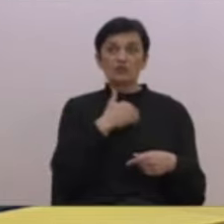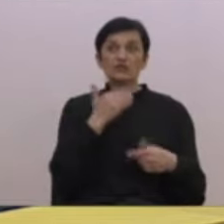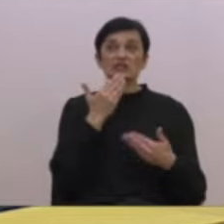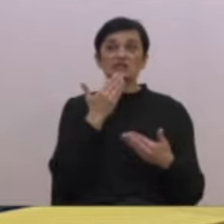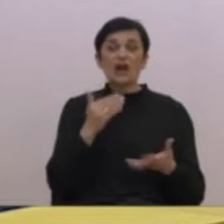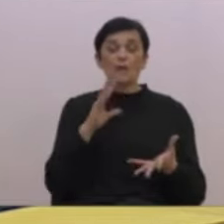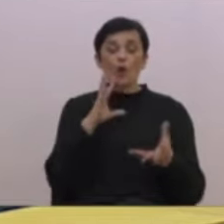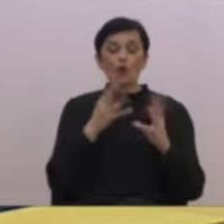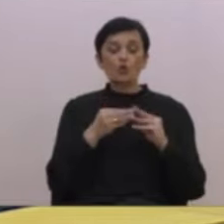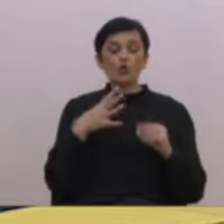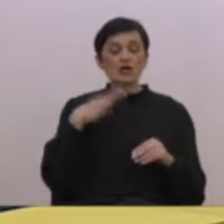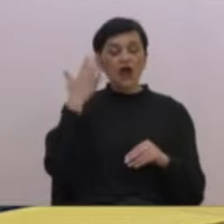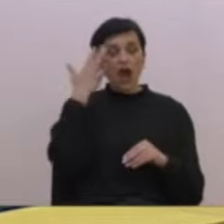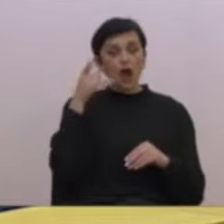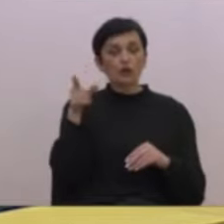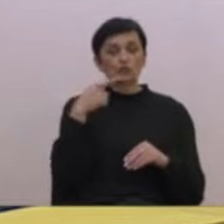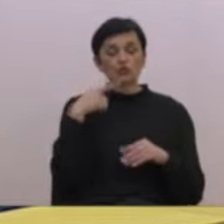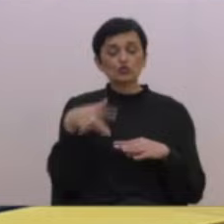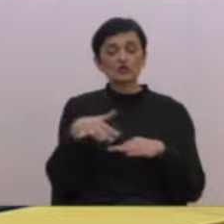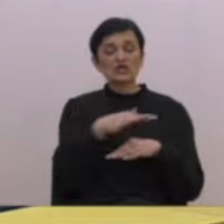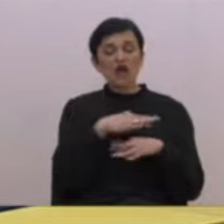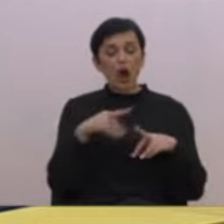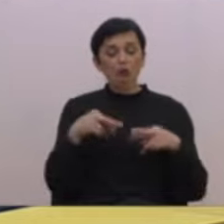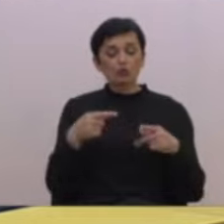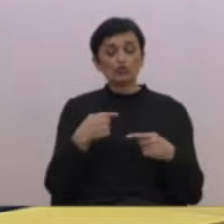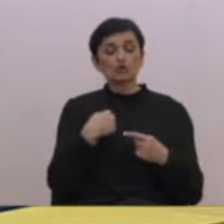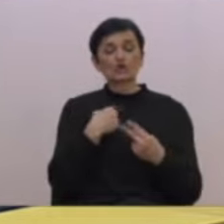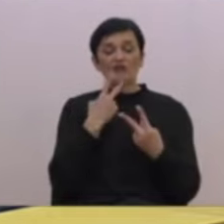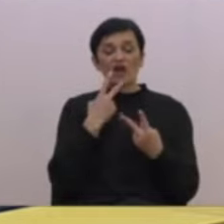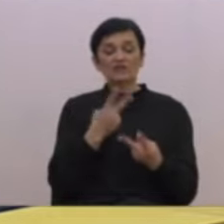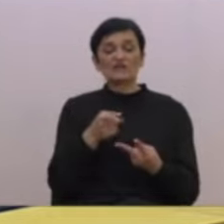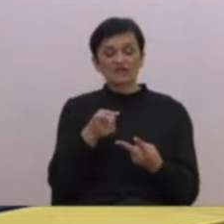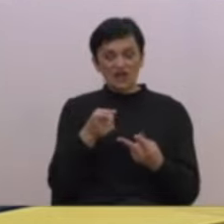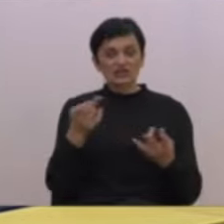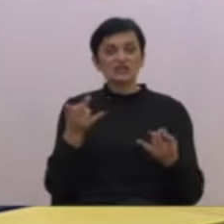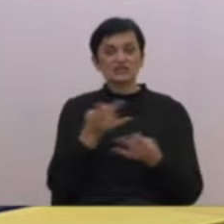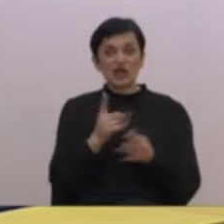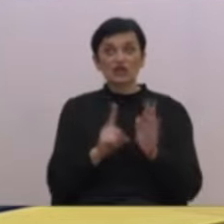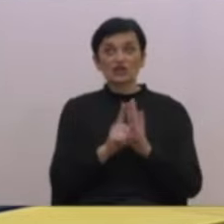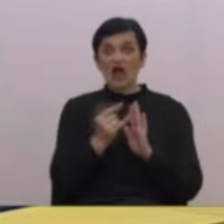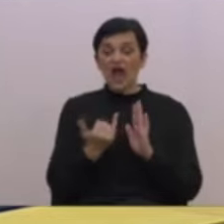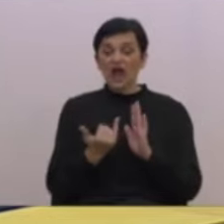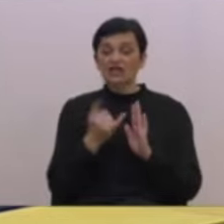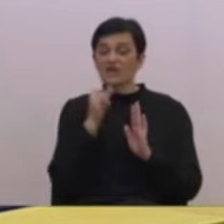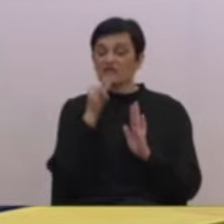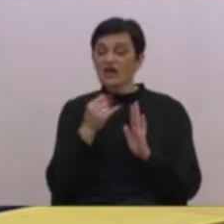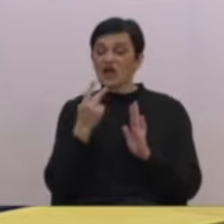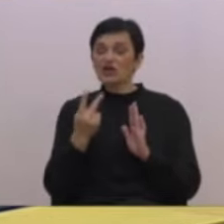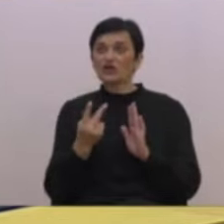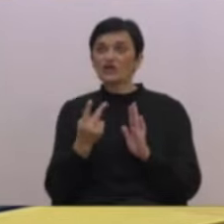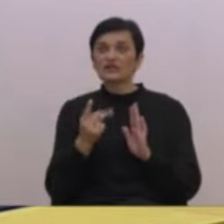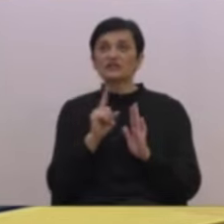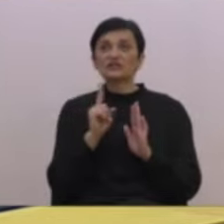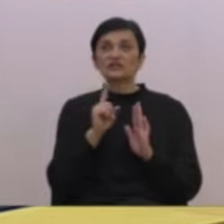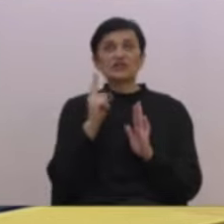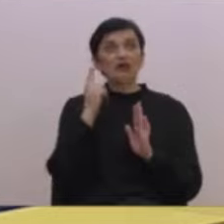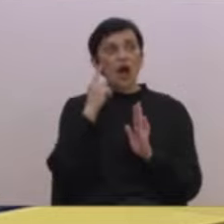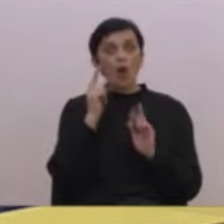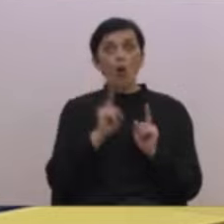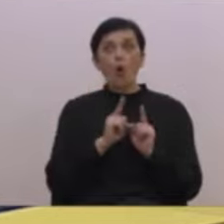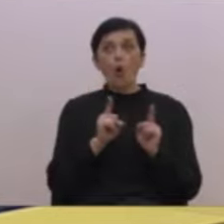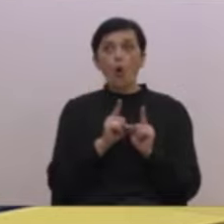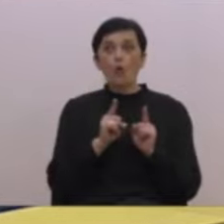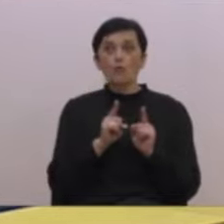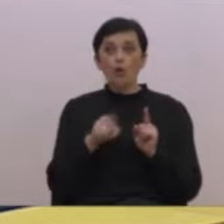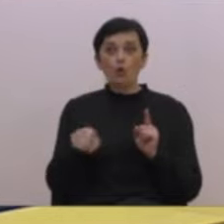v-am văzut, care moi bașei sola, ce-i da, hedal, tam sa ce roie bas, da, sa ce și echla, eu hedal. Ravas gheberi, teli opoziția, cartul ăsta,